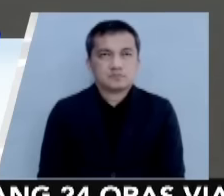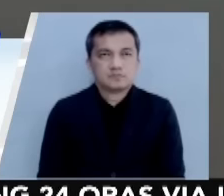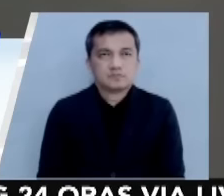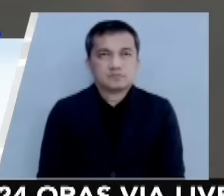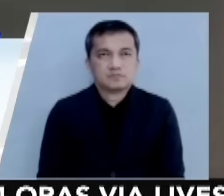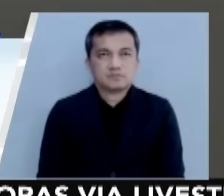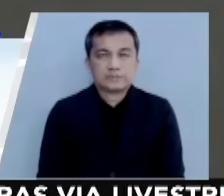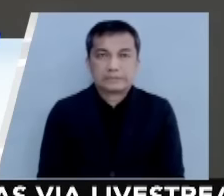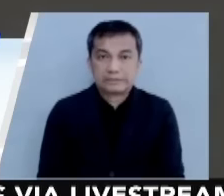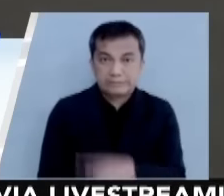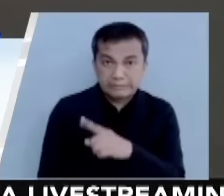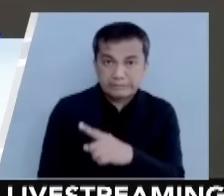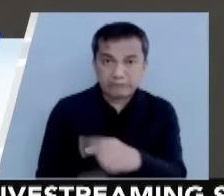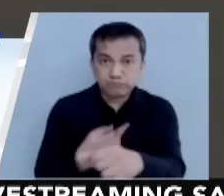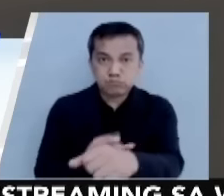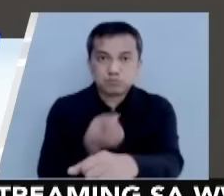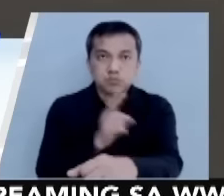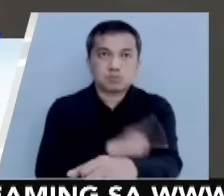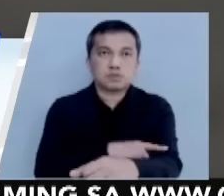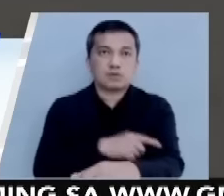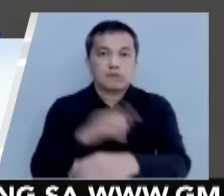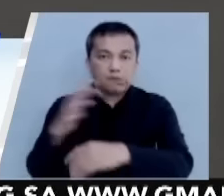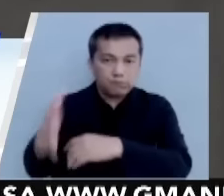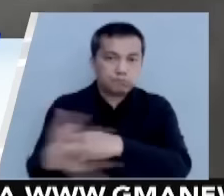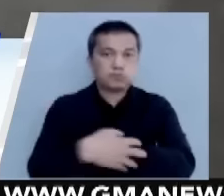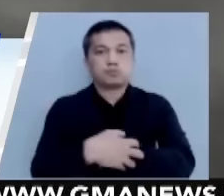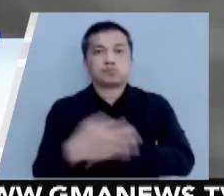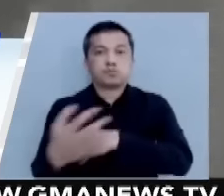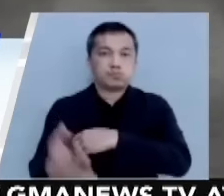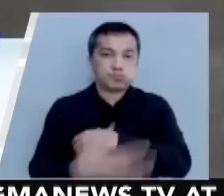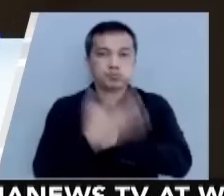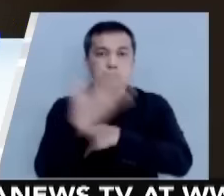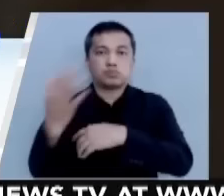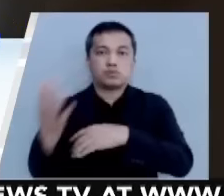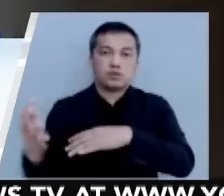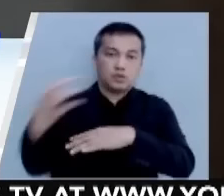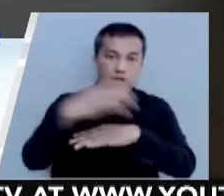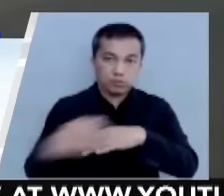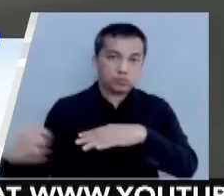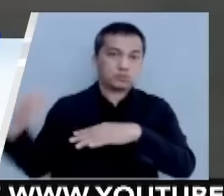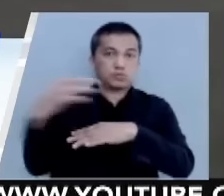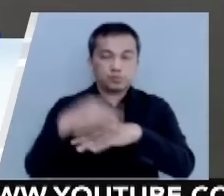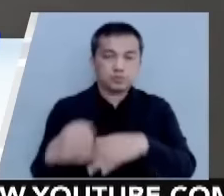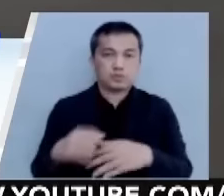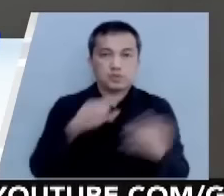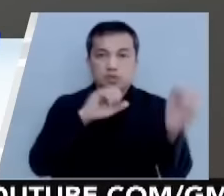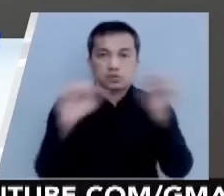Sa tindi ng mga inihambalos na daluyong o storm surge ng bagyong Pepito,